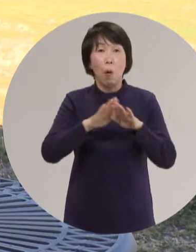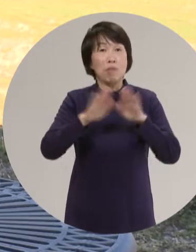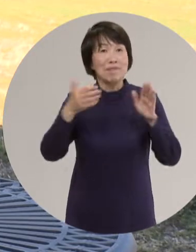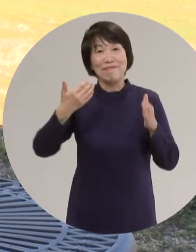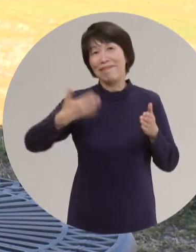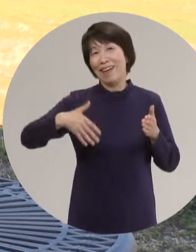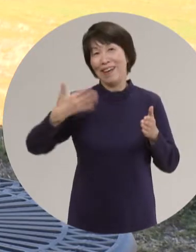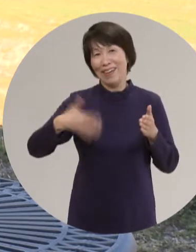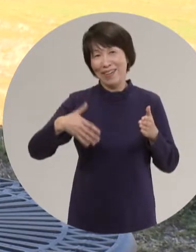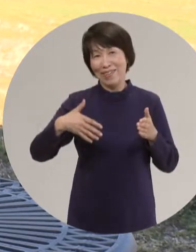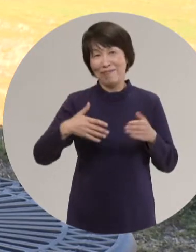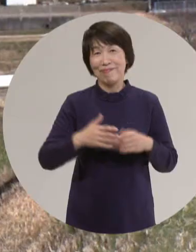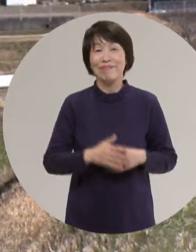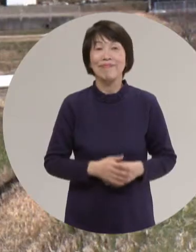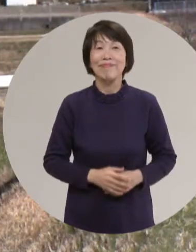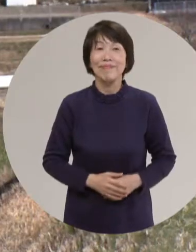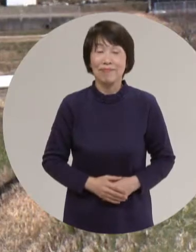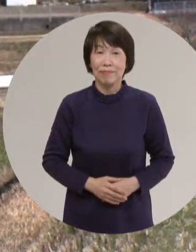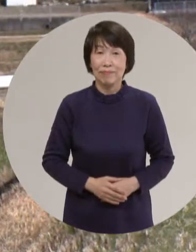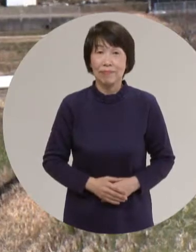ンしてないんですけどね。